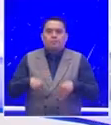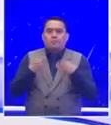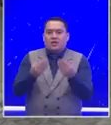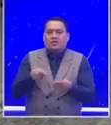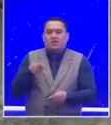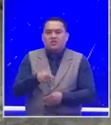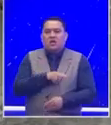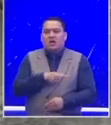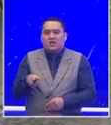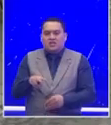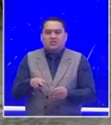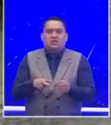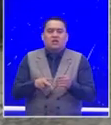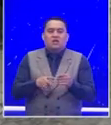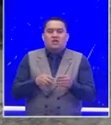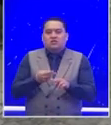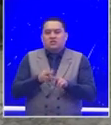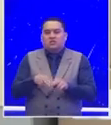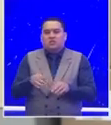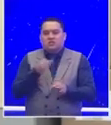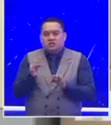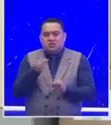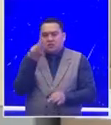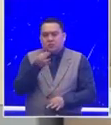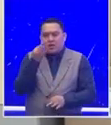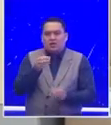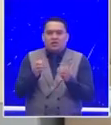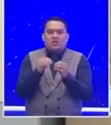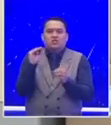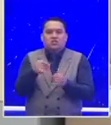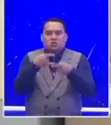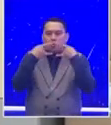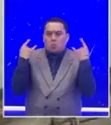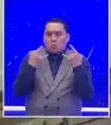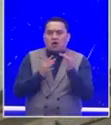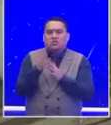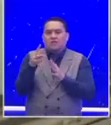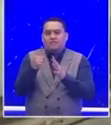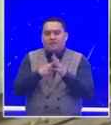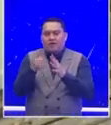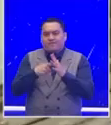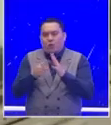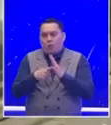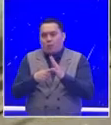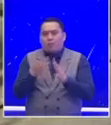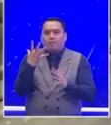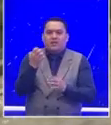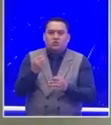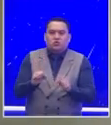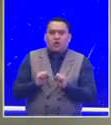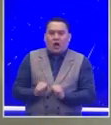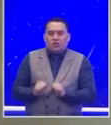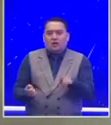порядка 1000 литров дезинфицирующих средств, 10 тысяч масок, 3 тысячи резиновых перчаток и более 500